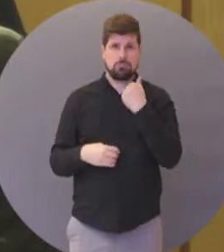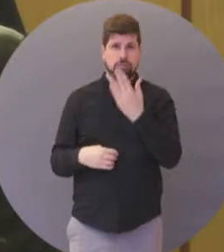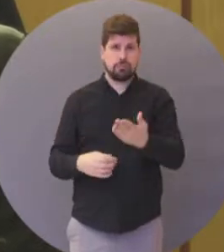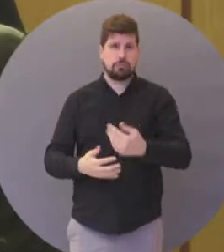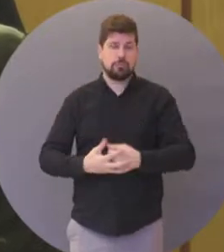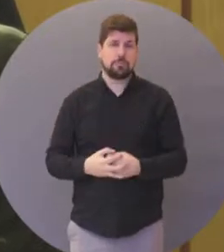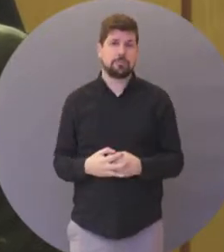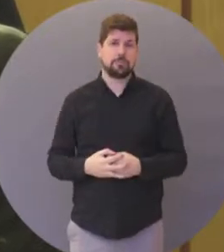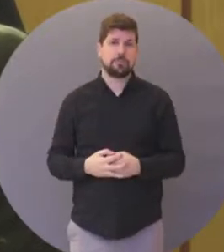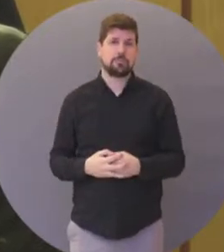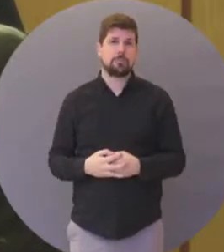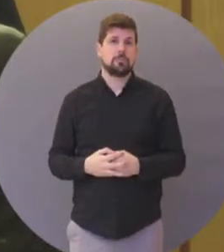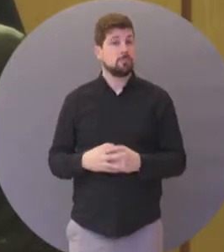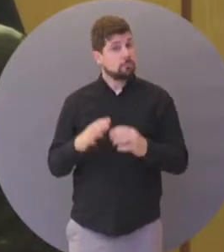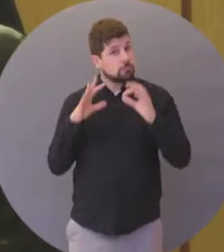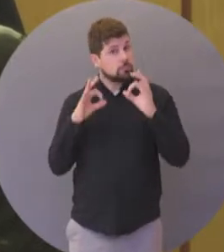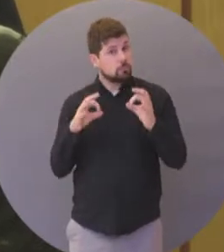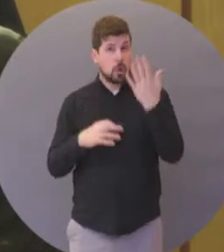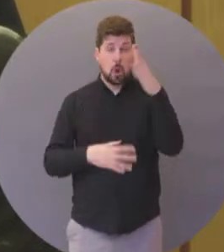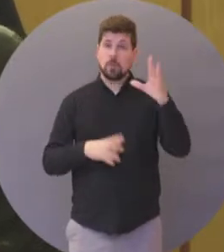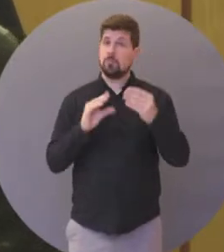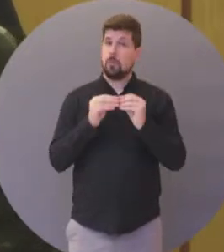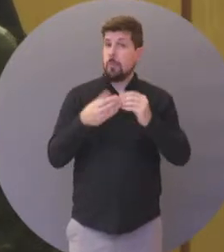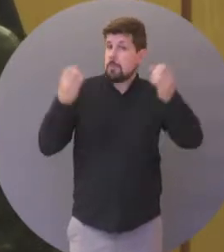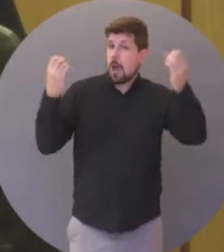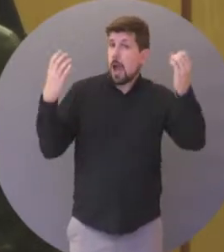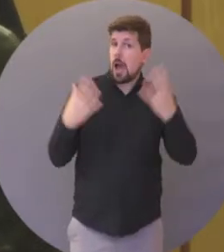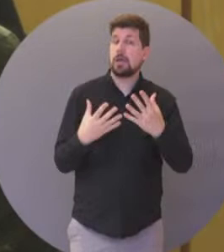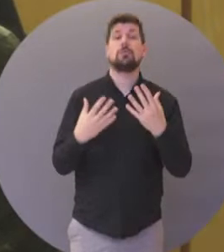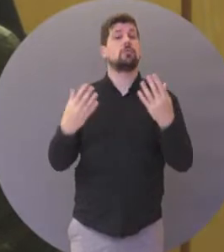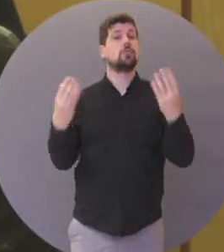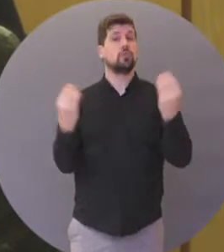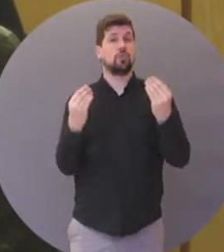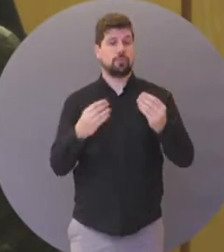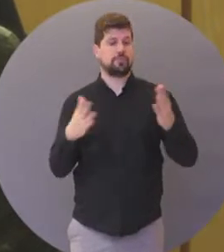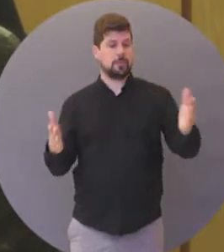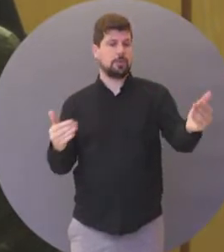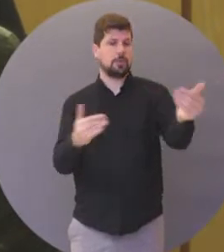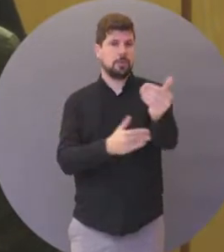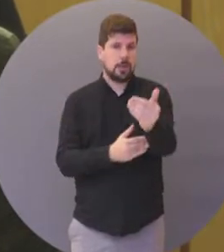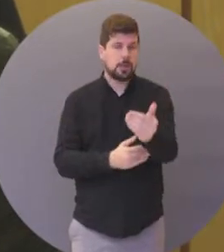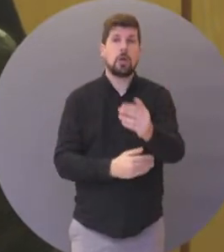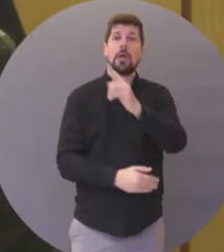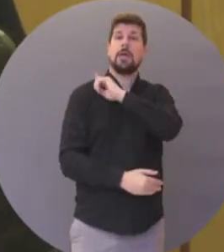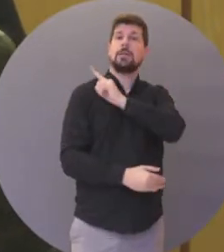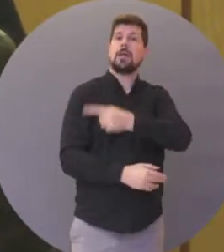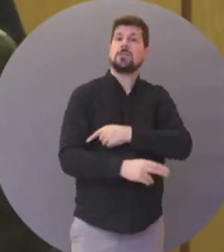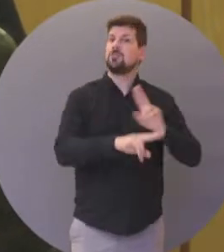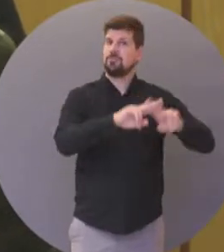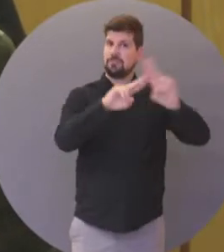des difficultés du même ordre sont rencontrées dans le secteur de la rénovation énergétique